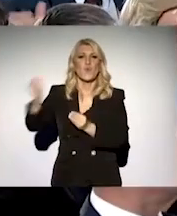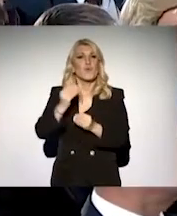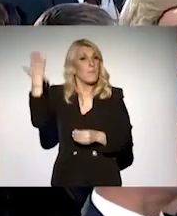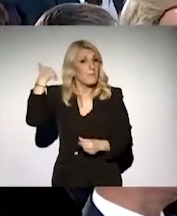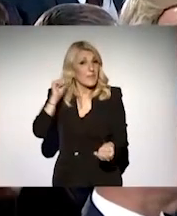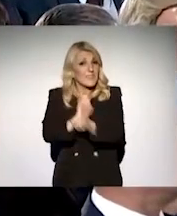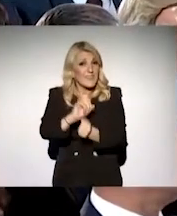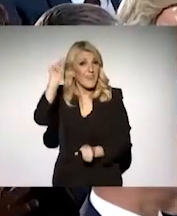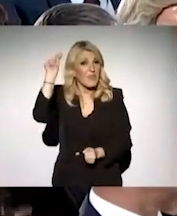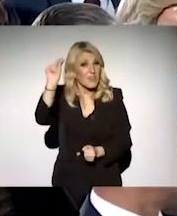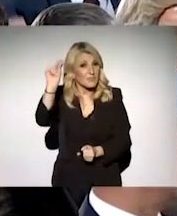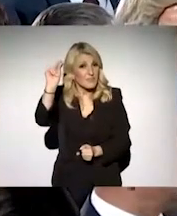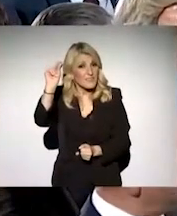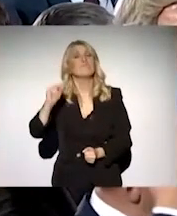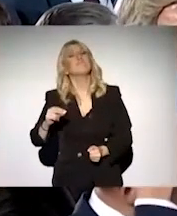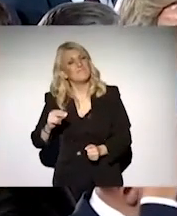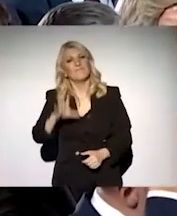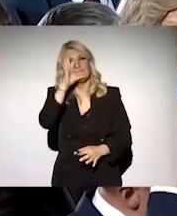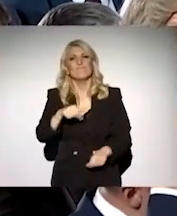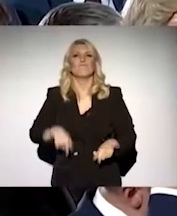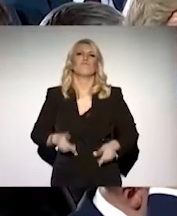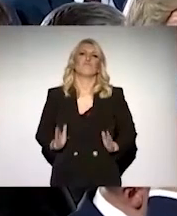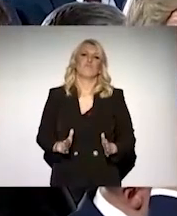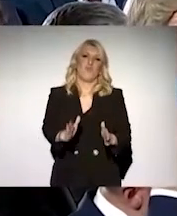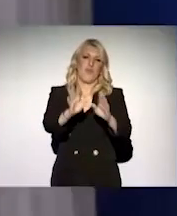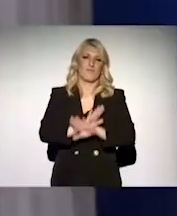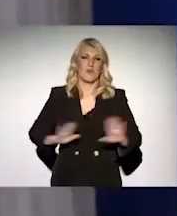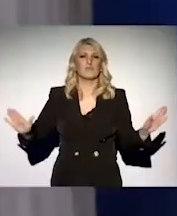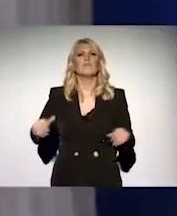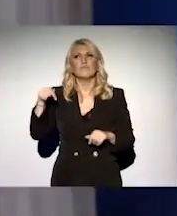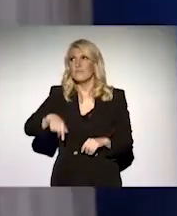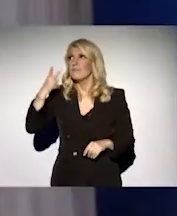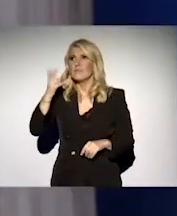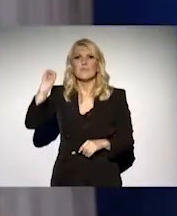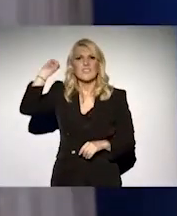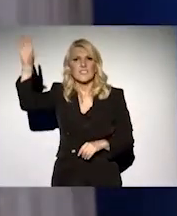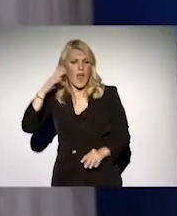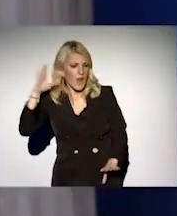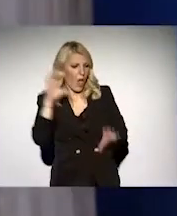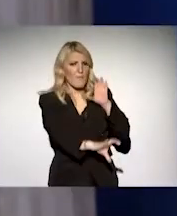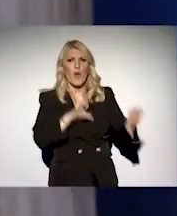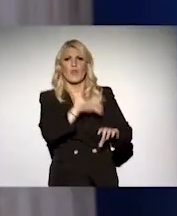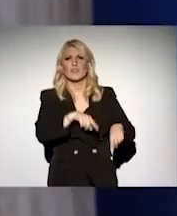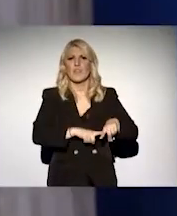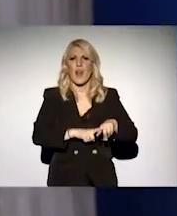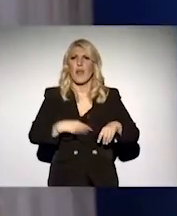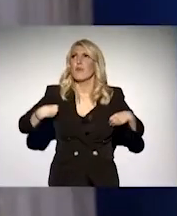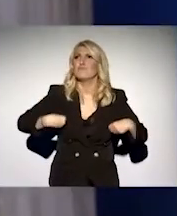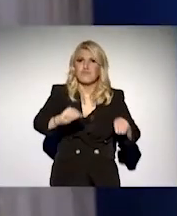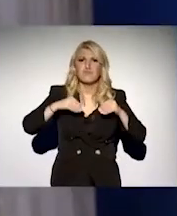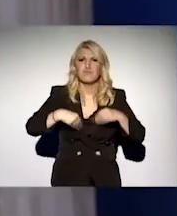δώσουν. Και αυτό ακριβώς κάνουμε και τώρα. Τι δείχνουν οι δημοσκοπήσεις αυτή τη στιγμή? Δείχνουν προφανώς να υπάρχει μια λογική